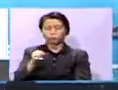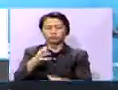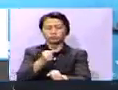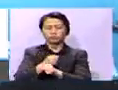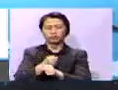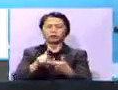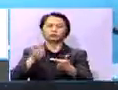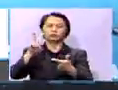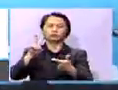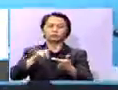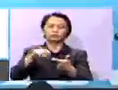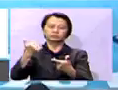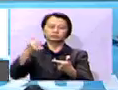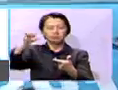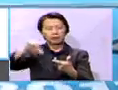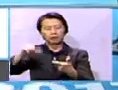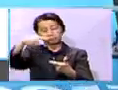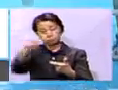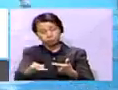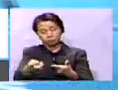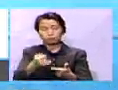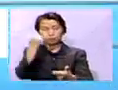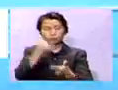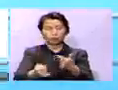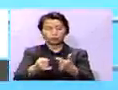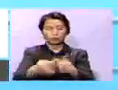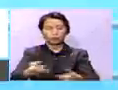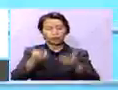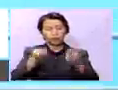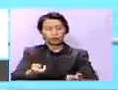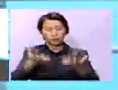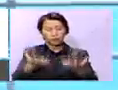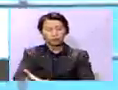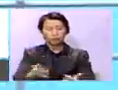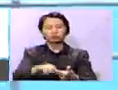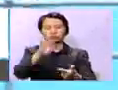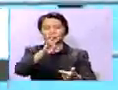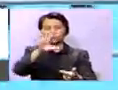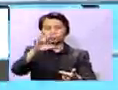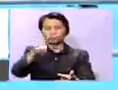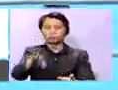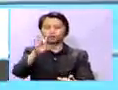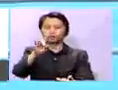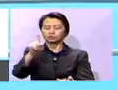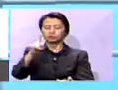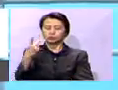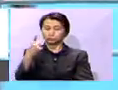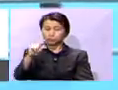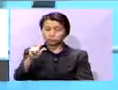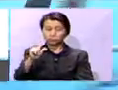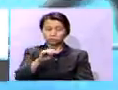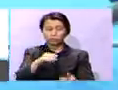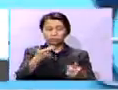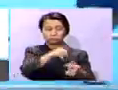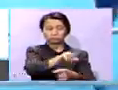perak setelah tewas secara knockout dalam perlawanan akhir kategori light heavyweight 75-81 kg